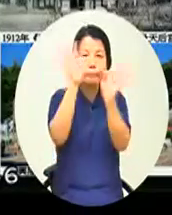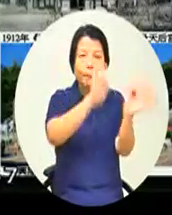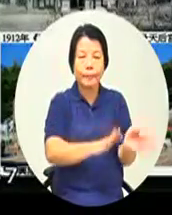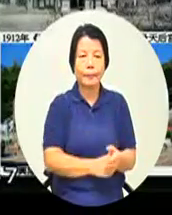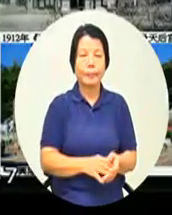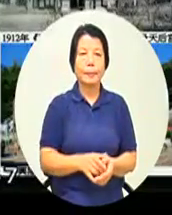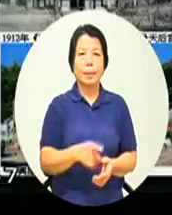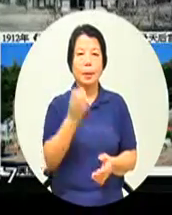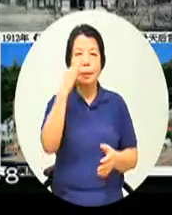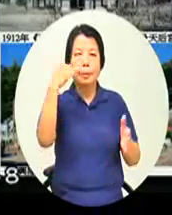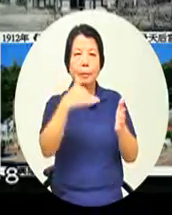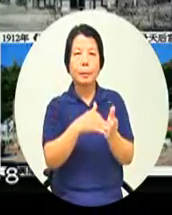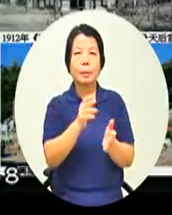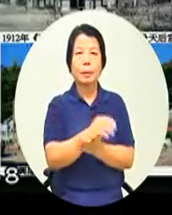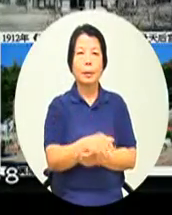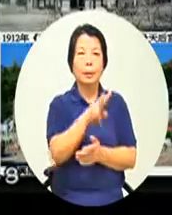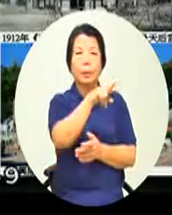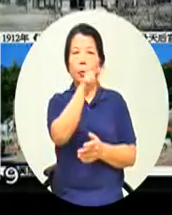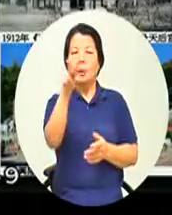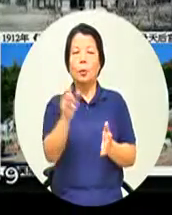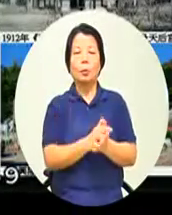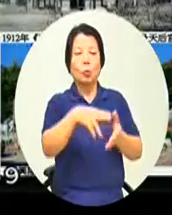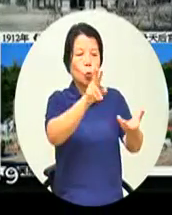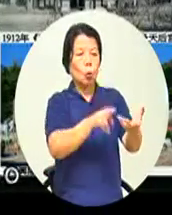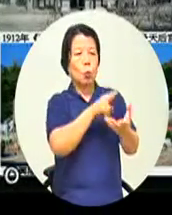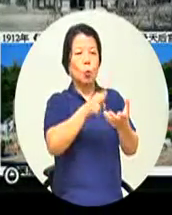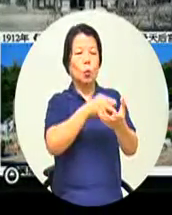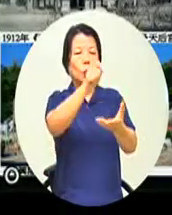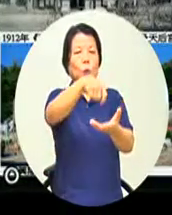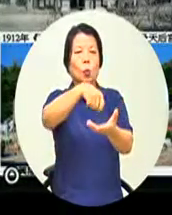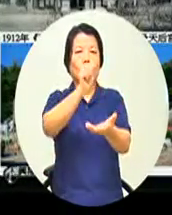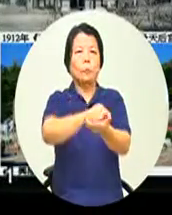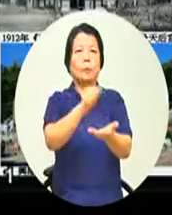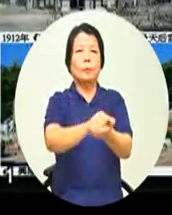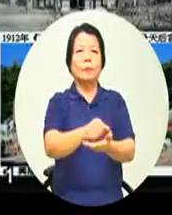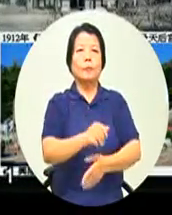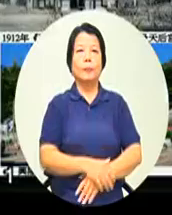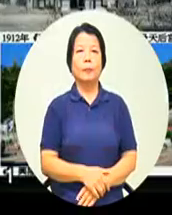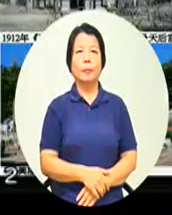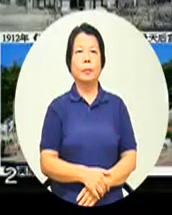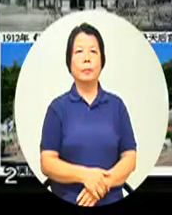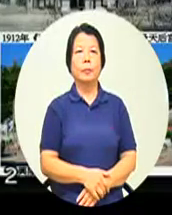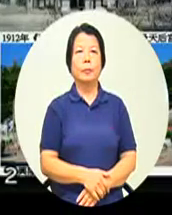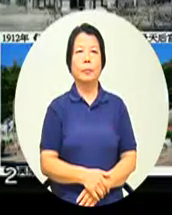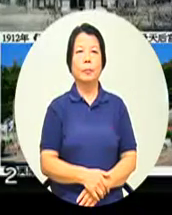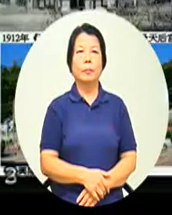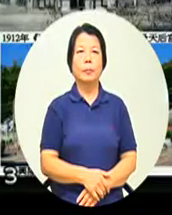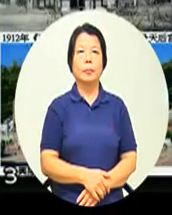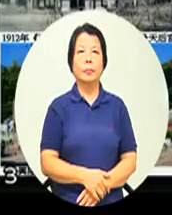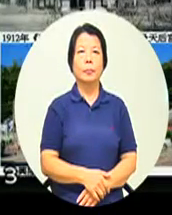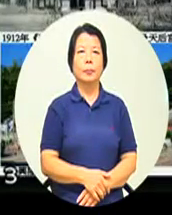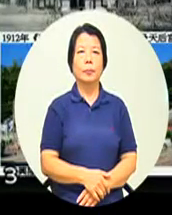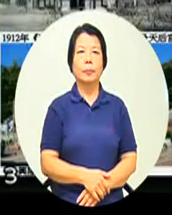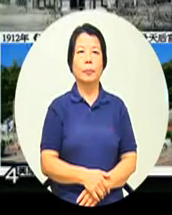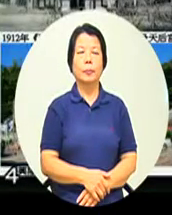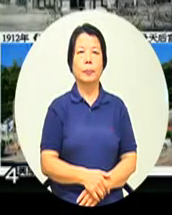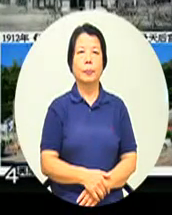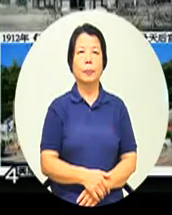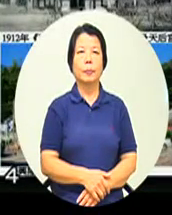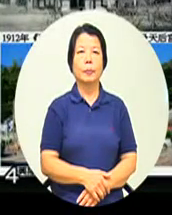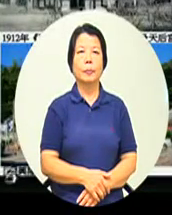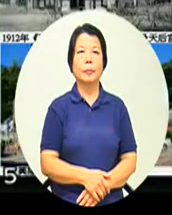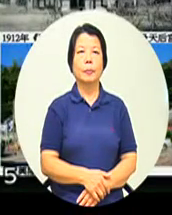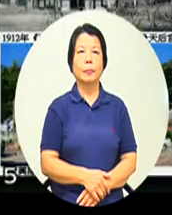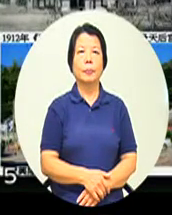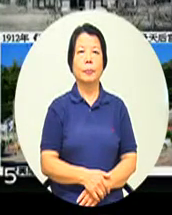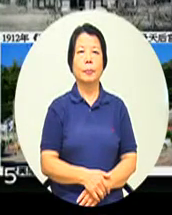的话，你看到的景观用诗来迎这些的景观哈啊，朱明真入蜀哈，香煞杜熏